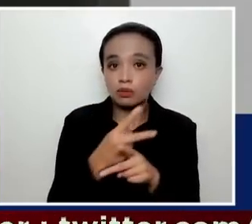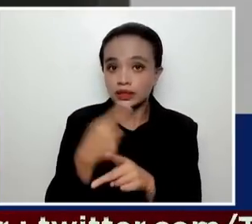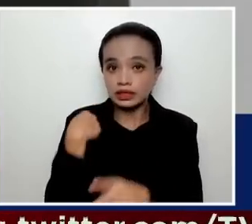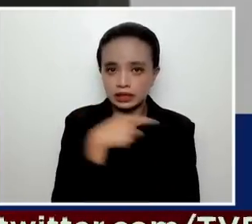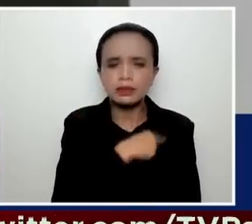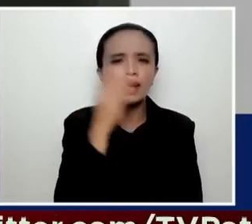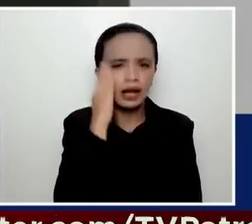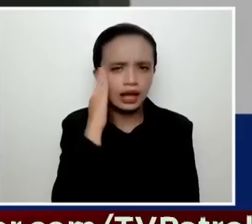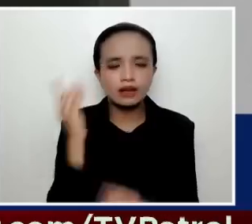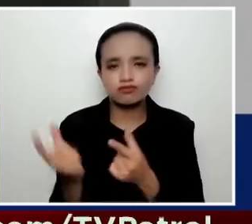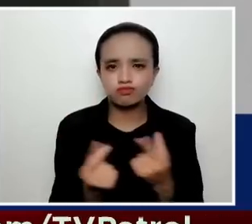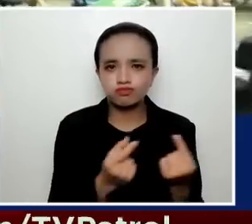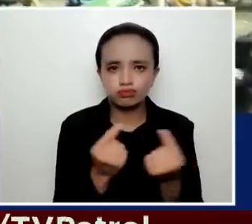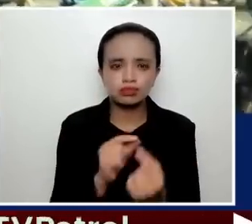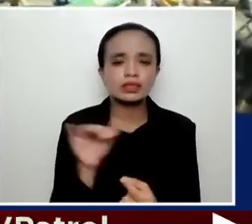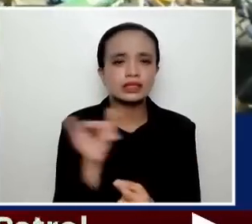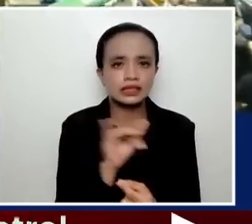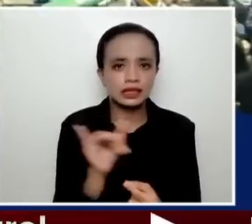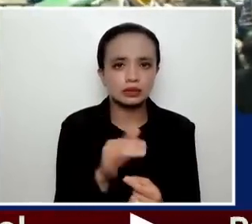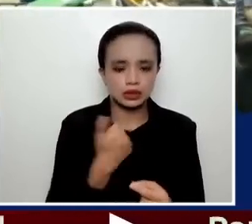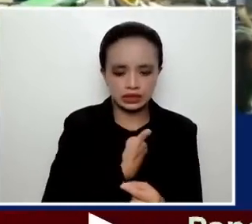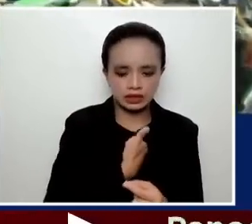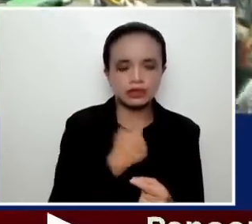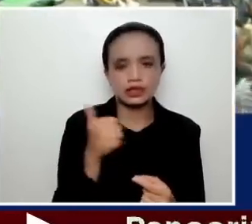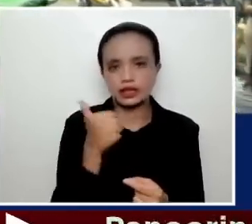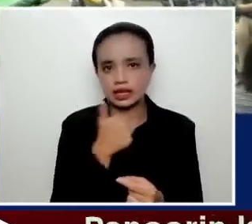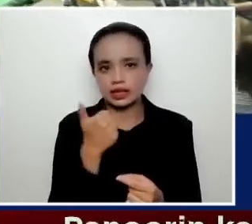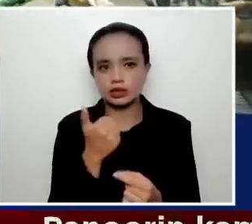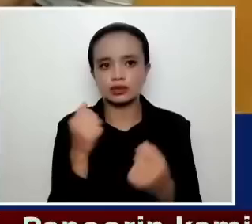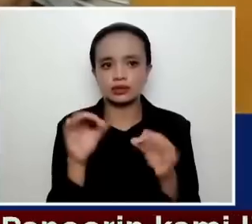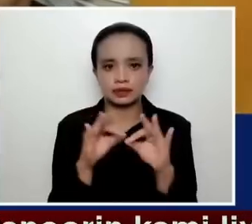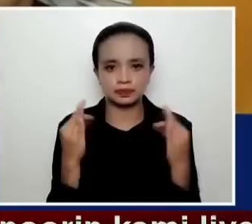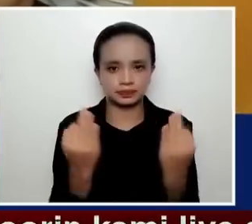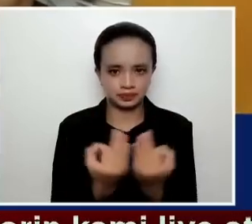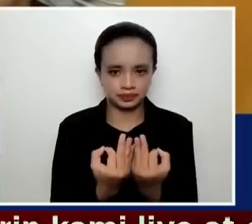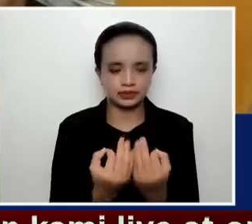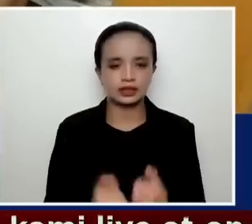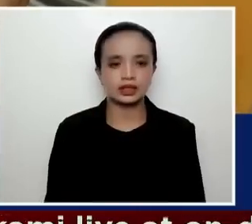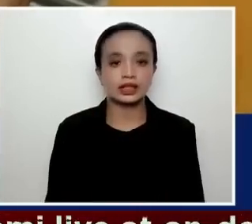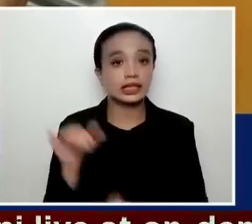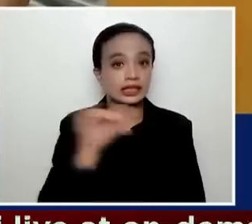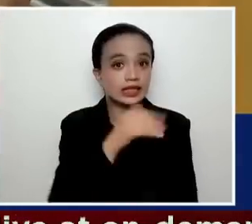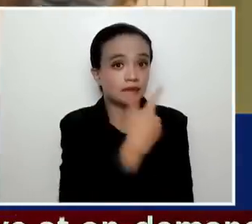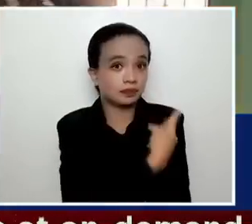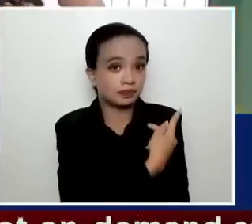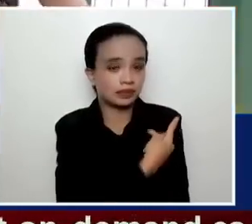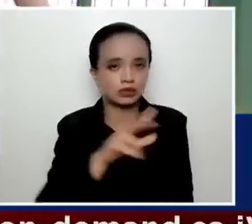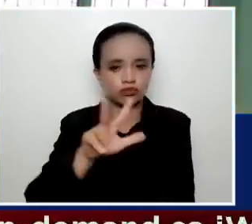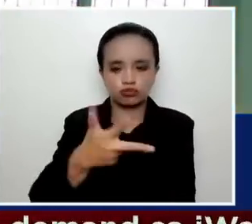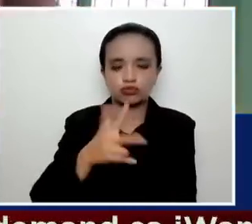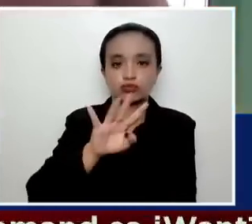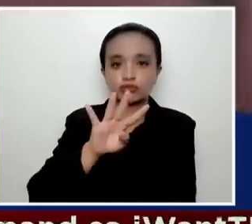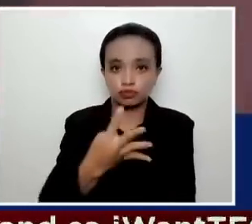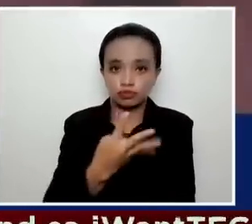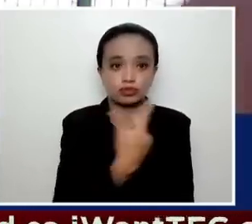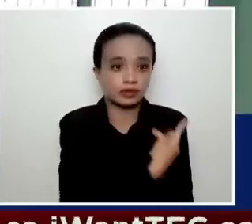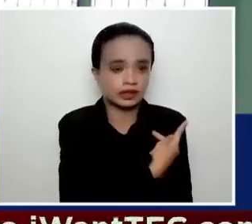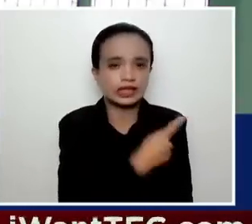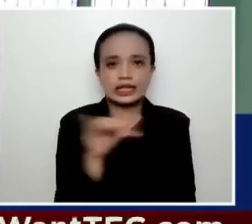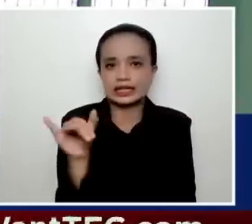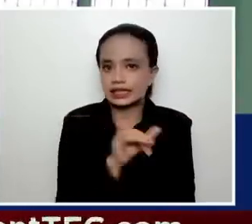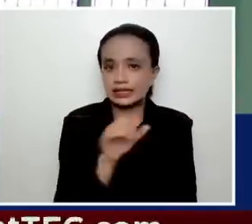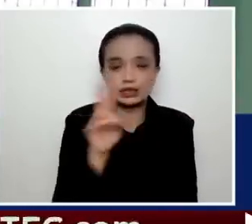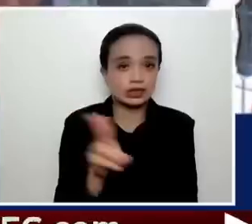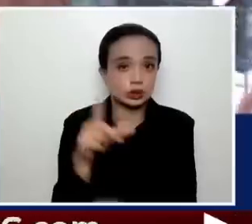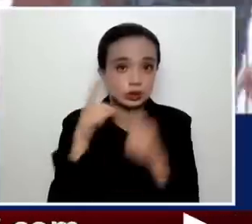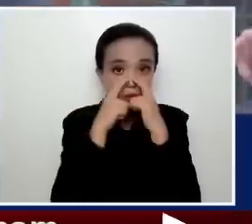na rin po ang ating mga kamag-anak. Kaya mahalaga pa rin anya ang pagpapabakuna at booster shots, maging ang pagsusuot ng face mask sa